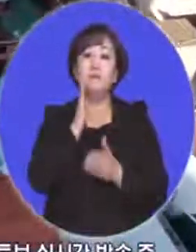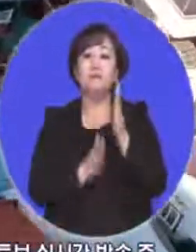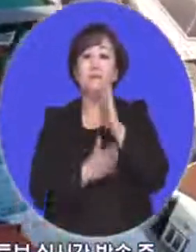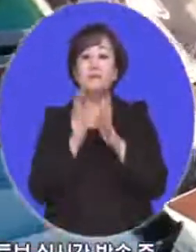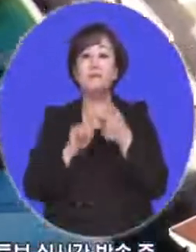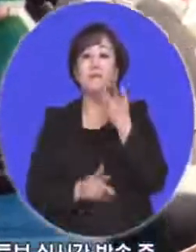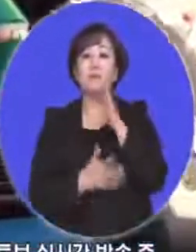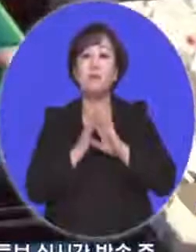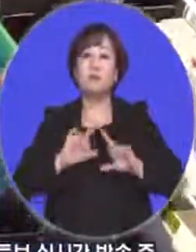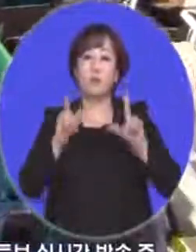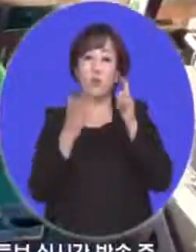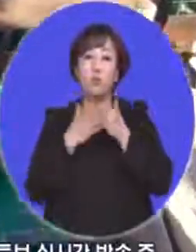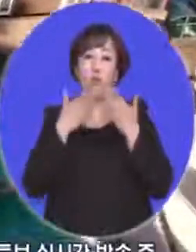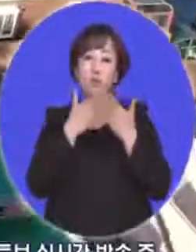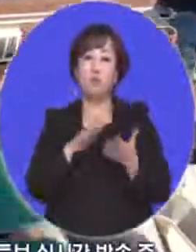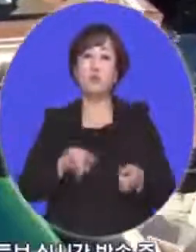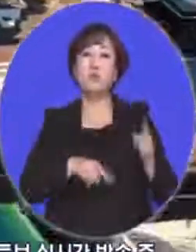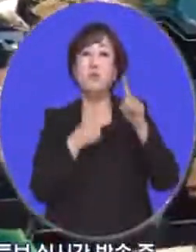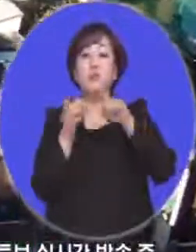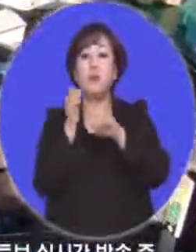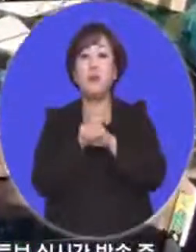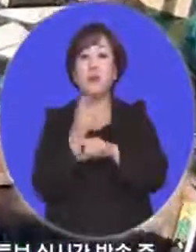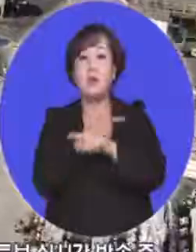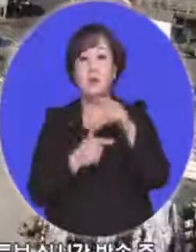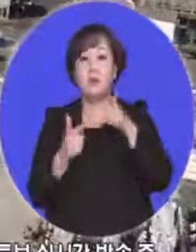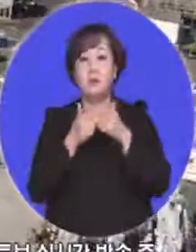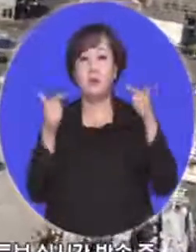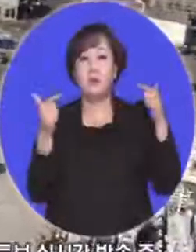도시재생 사업이 조선업 불황으로 침체된 동구에